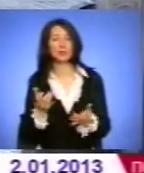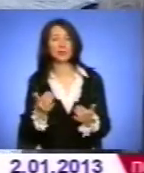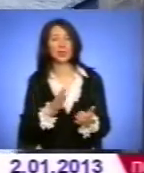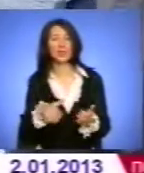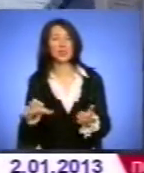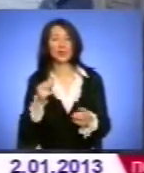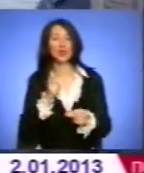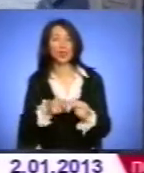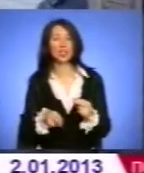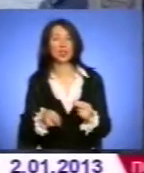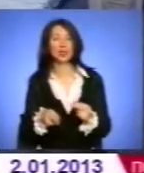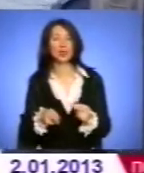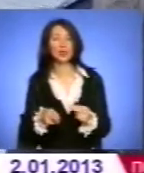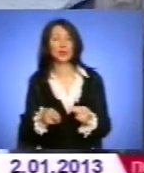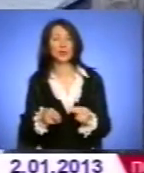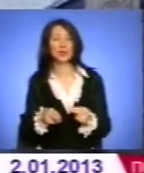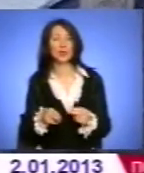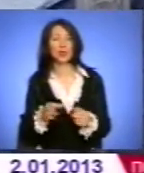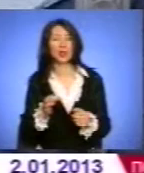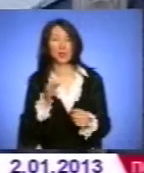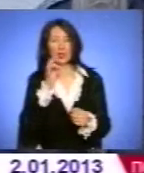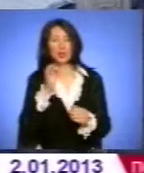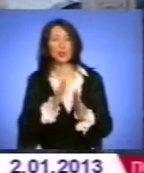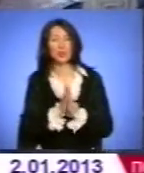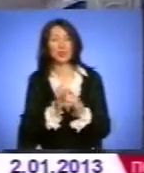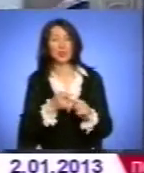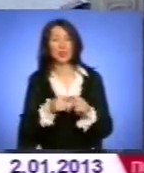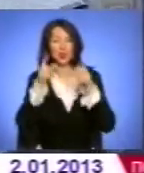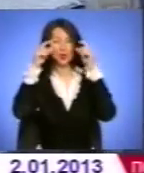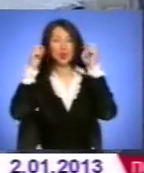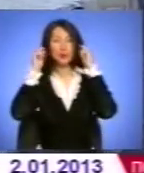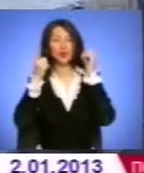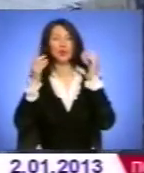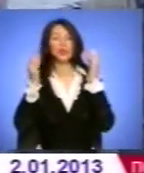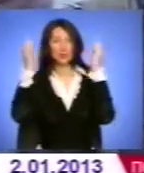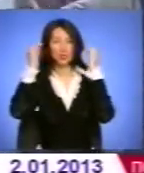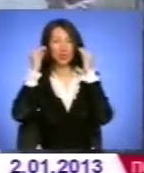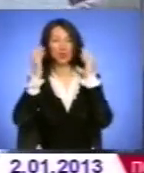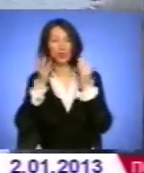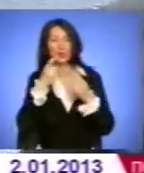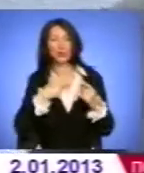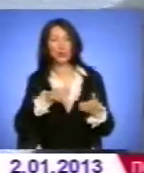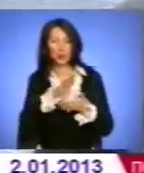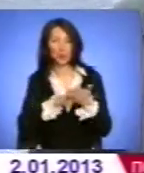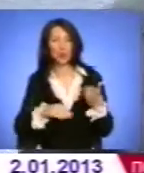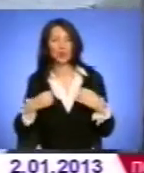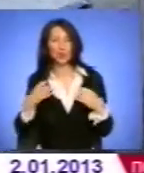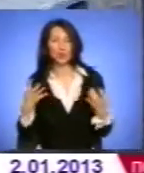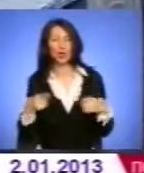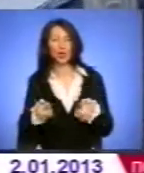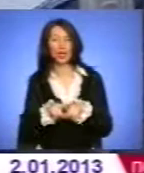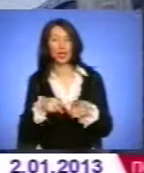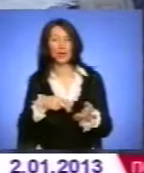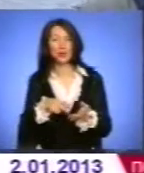все закінчилось. Скажіть, будь ласка, цією шапочкою, яку ви вдягнули, ви собі продовжуєте свято, так? Так. Прийшов